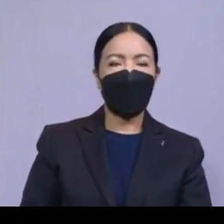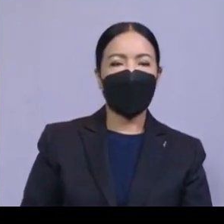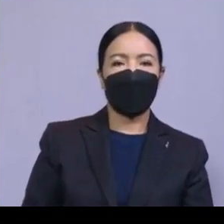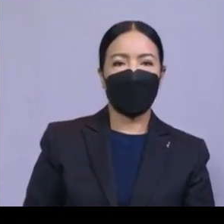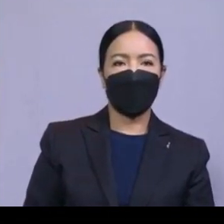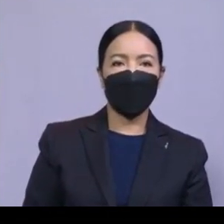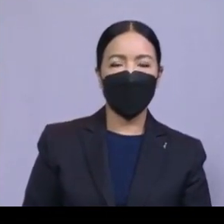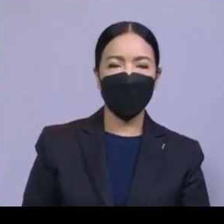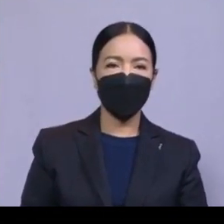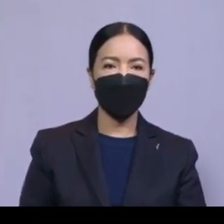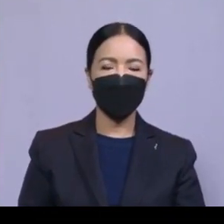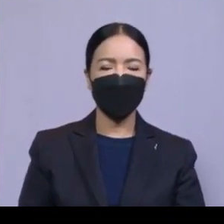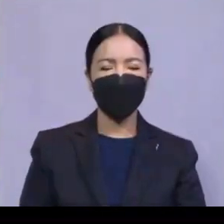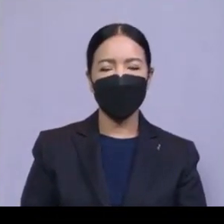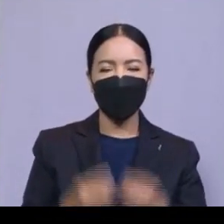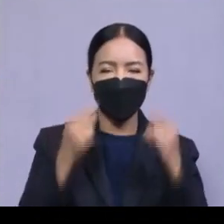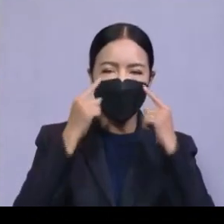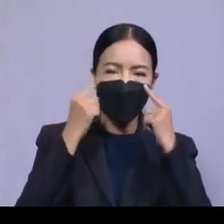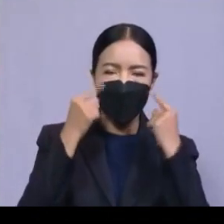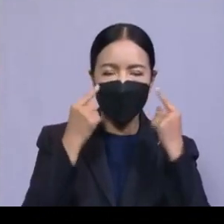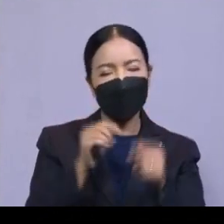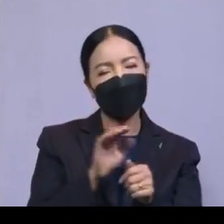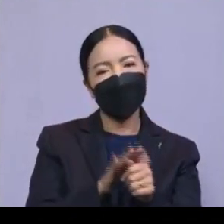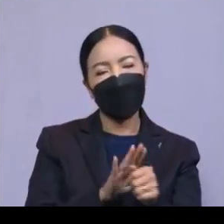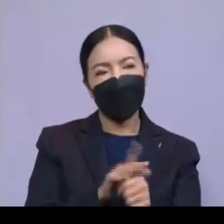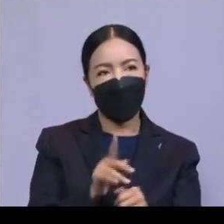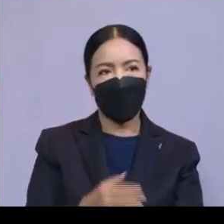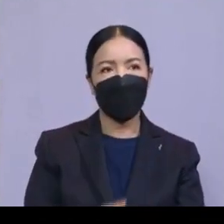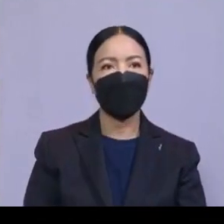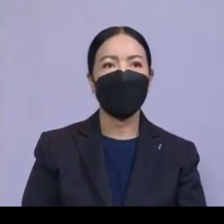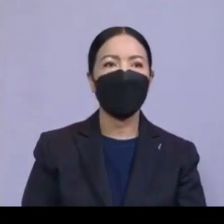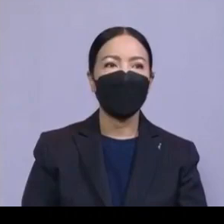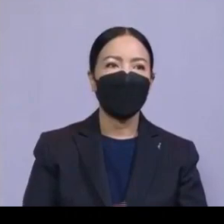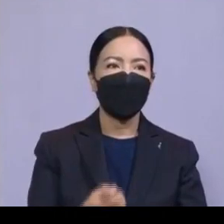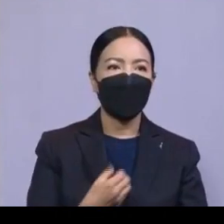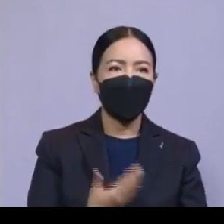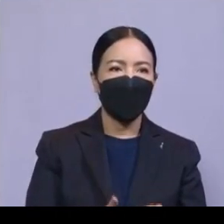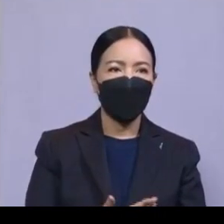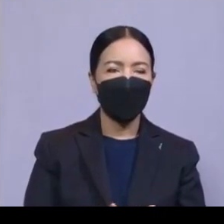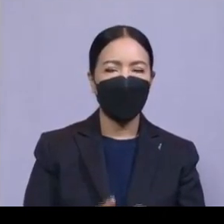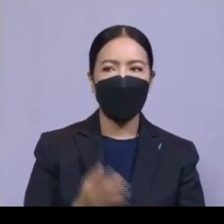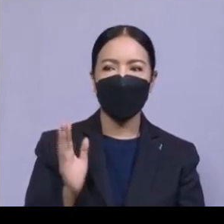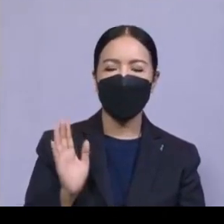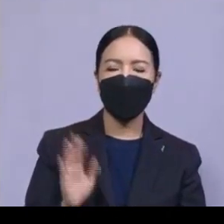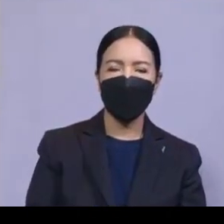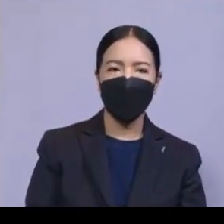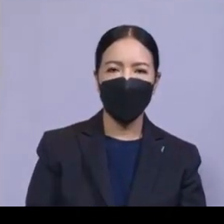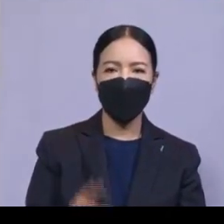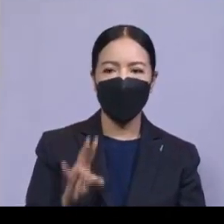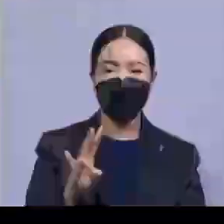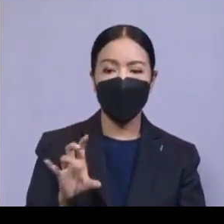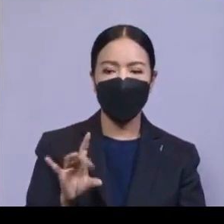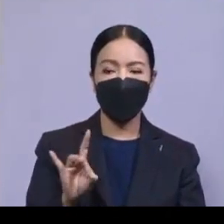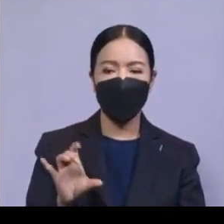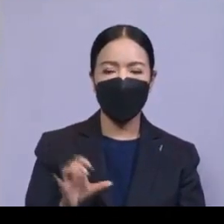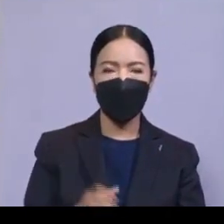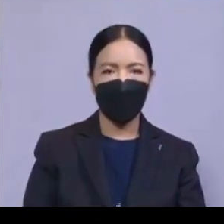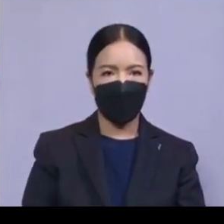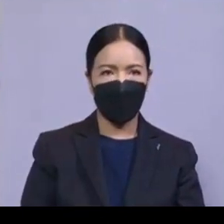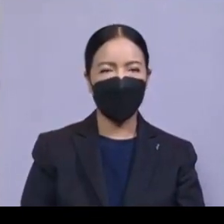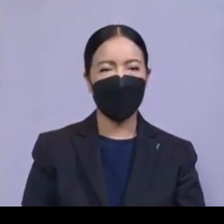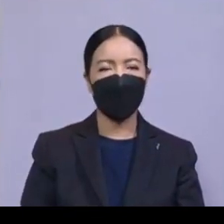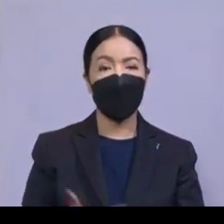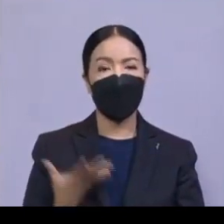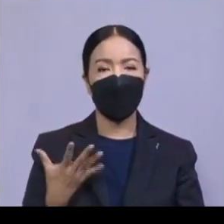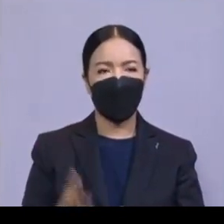ก็คือเข้าข้อมูลมองมากอ่ะจริงๆเห็นใจแม่ค้านะคะเวลาบอกราคาเนี่ยลูกค้าก็หัวเจ๊ะคูณเลือดกูเนื้อไปไหนเนี่ย